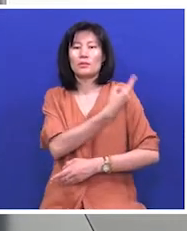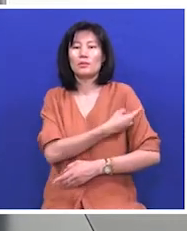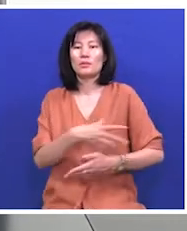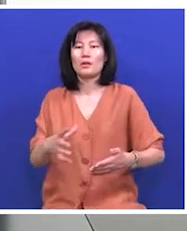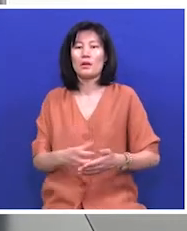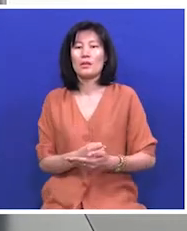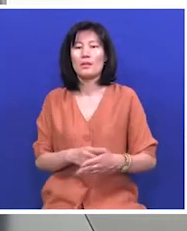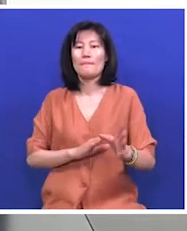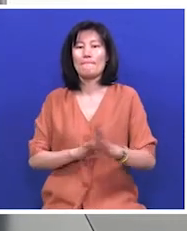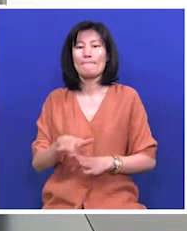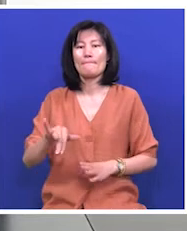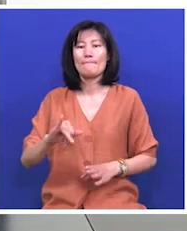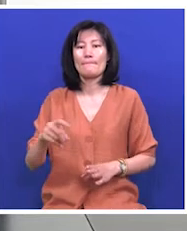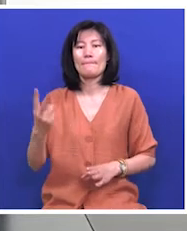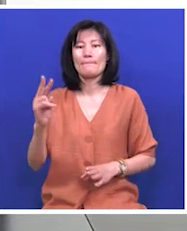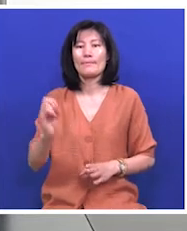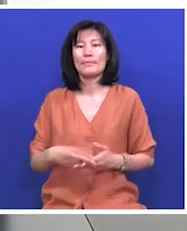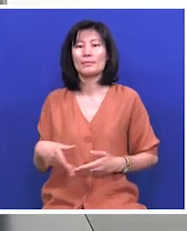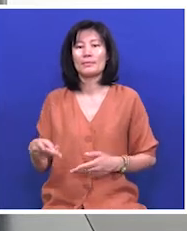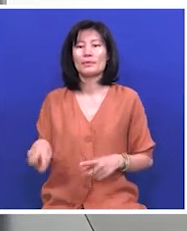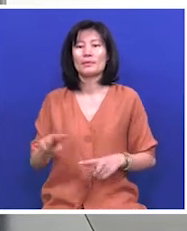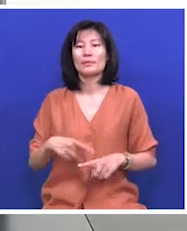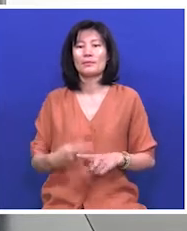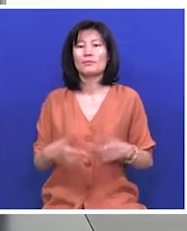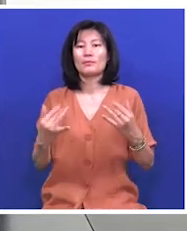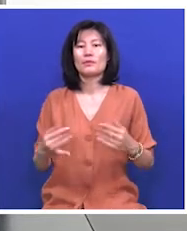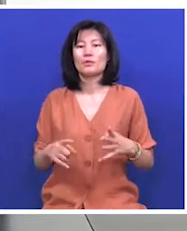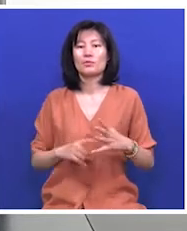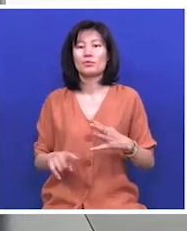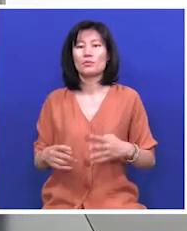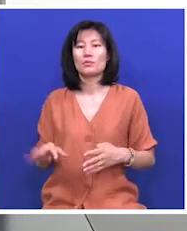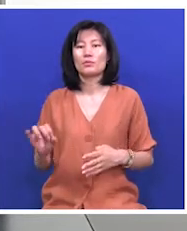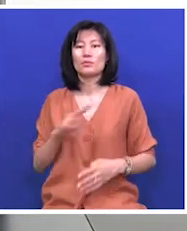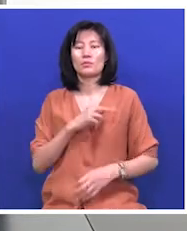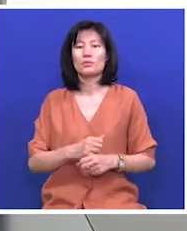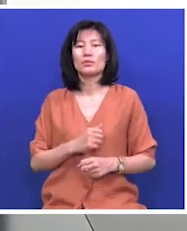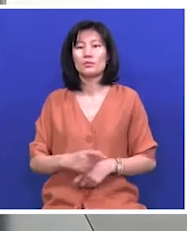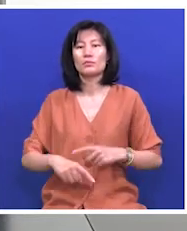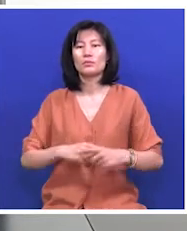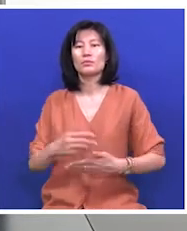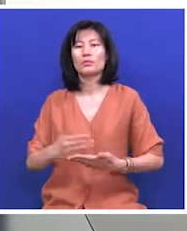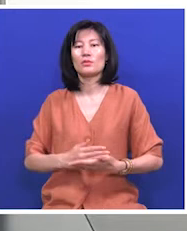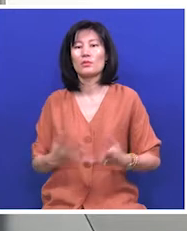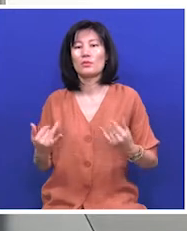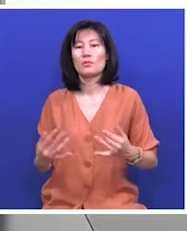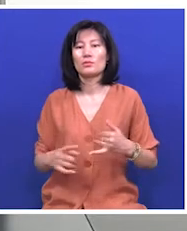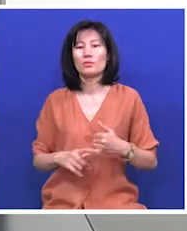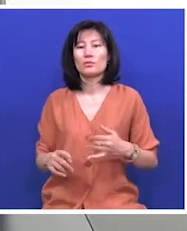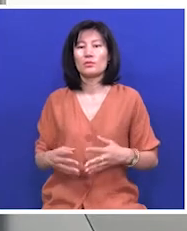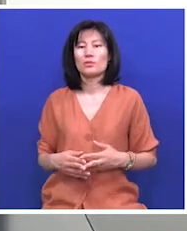қуат алатын бізде станциялар бар. Және биыл тағы 4-еуі іске қосылу жоспарланып